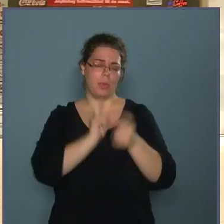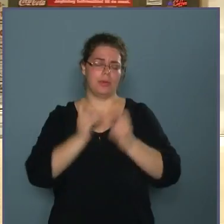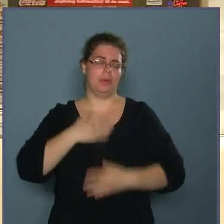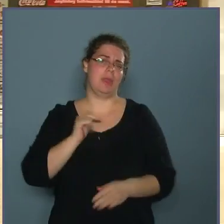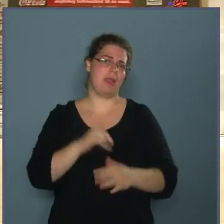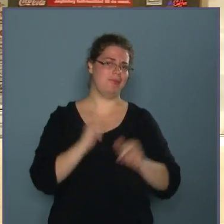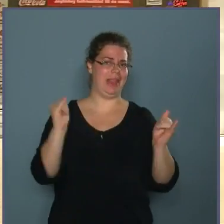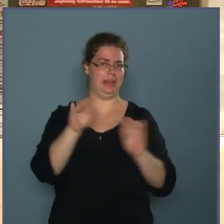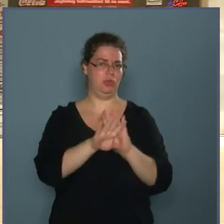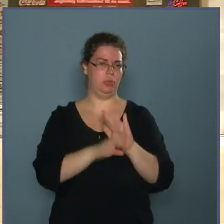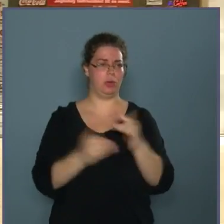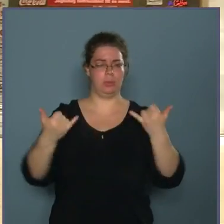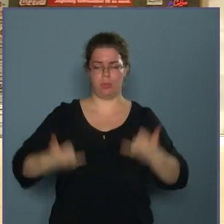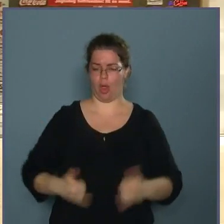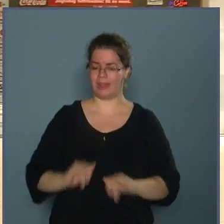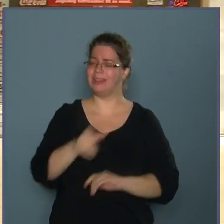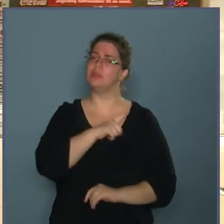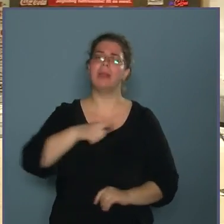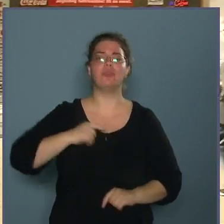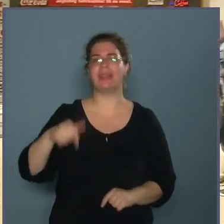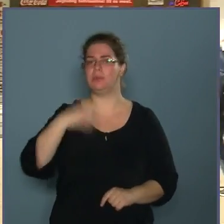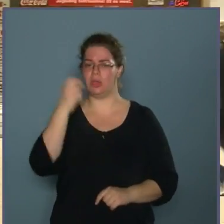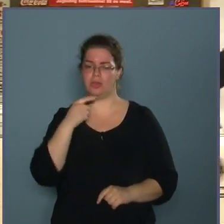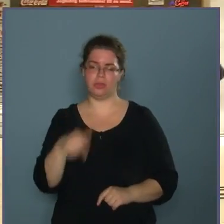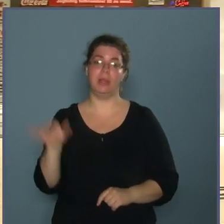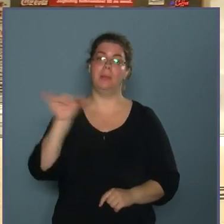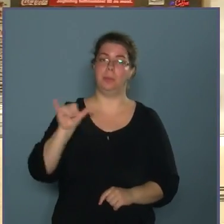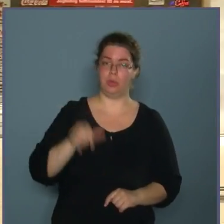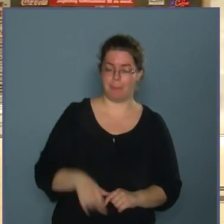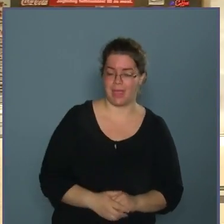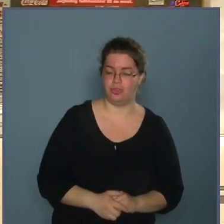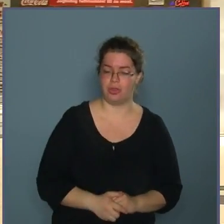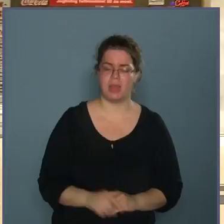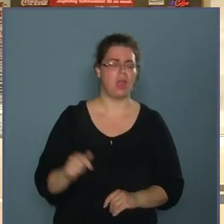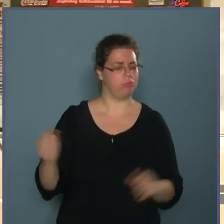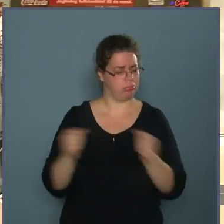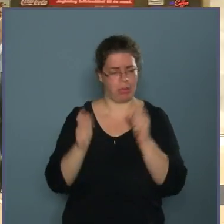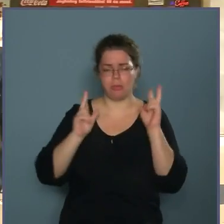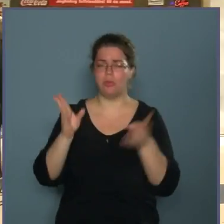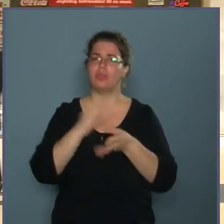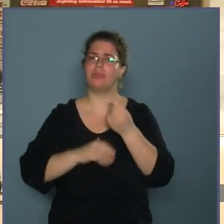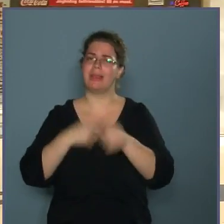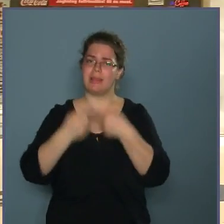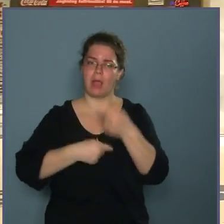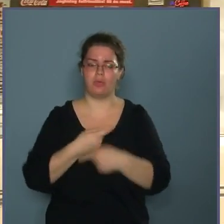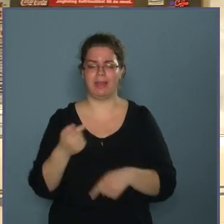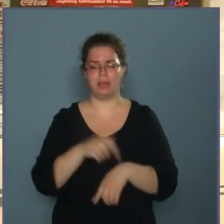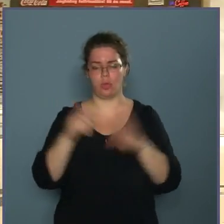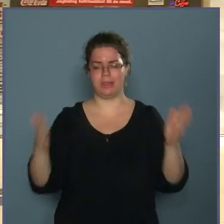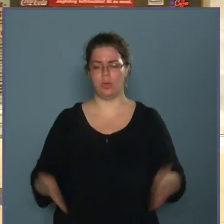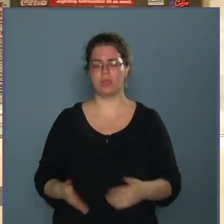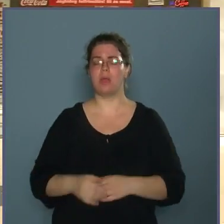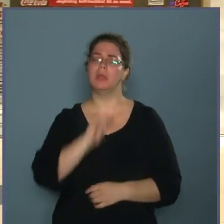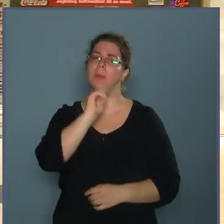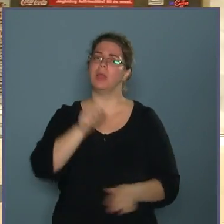az a fejlesztési program, amely most elindult nem csak itt Pesterzsébeten, hanem Budapesten, az nagyon fontos, hiszen az elkövetkező időszakban a magyar